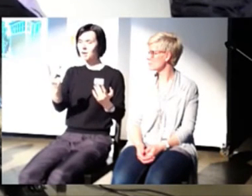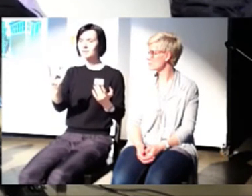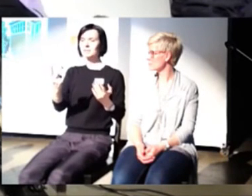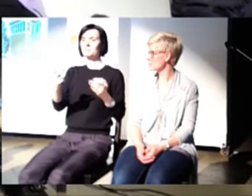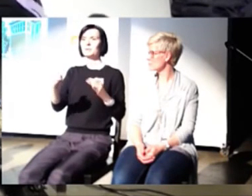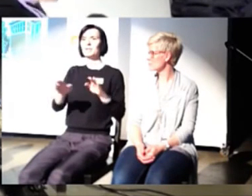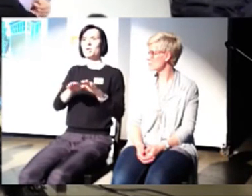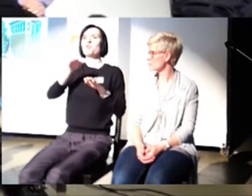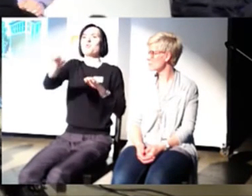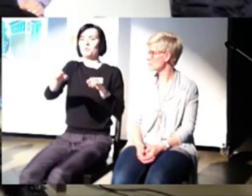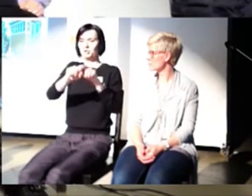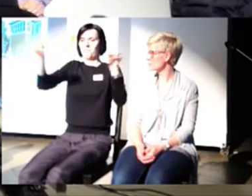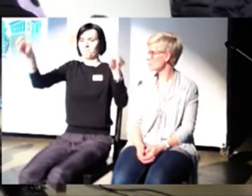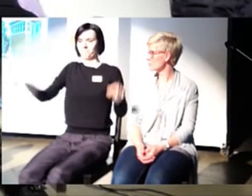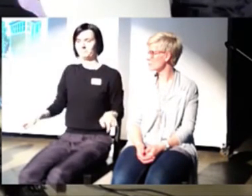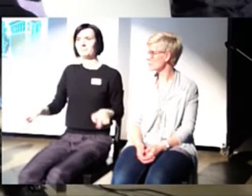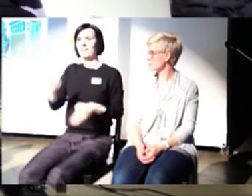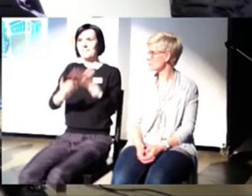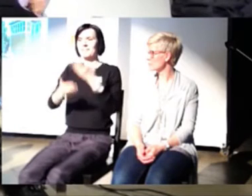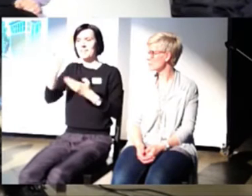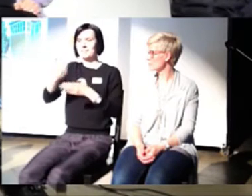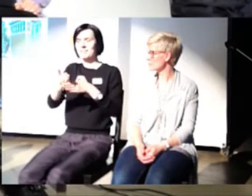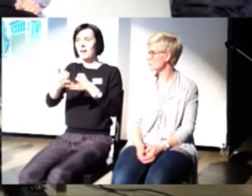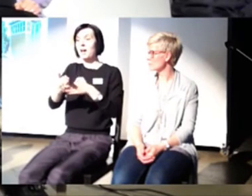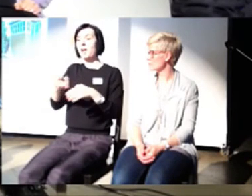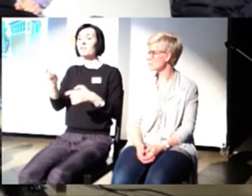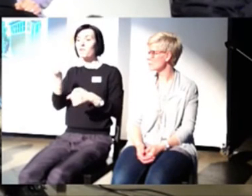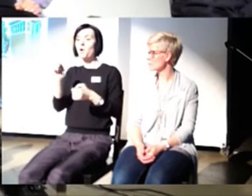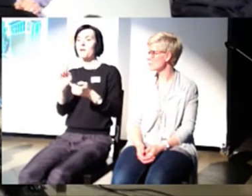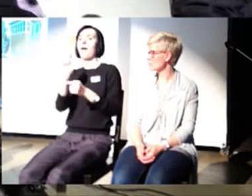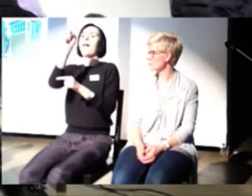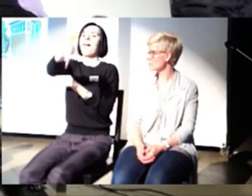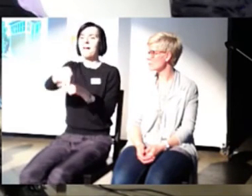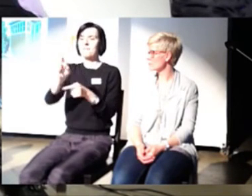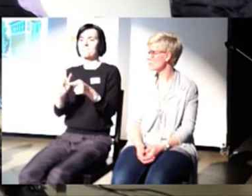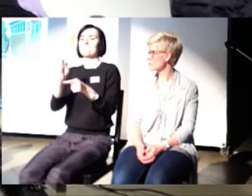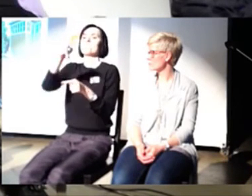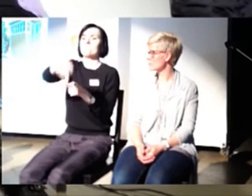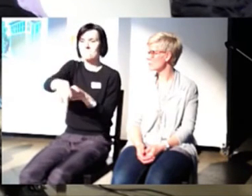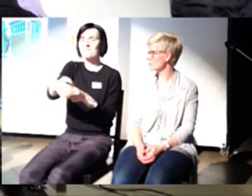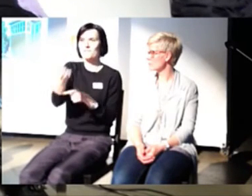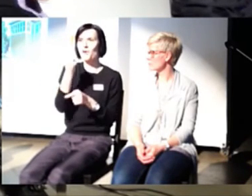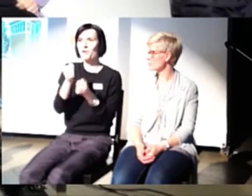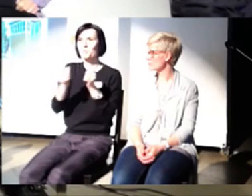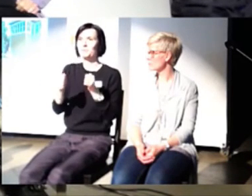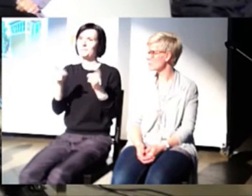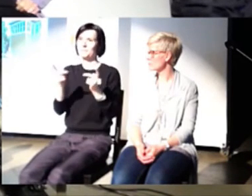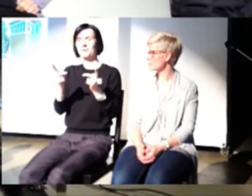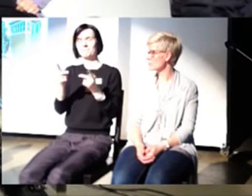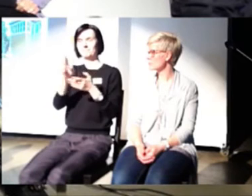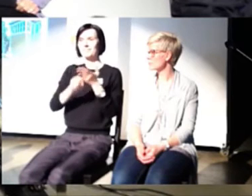mutta että hän niin mielenosoituksellisesti hieman pokkasi sitä tilaa. Hän järjesti myös sitten runoista, oli